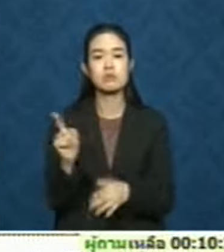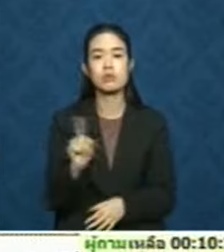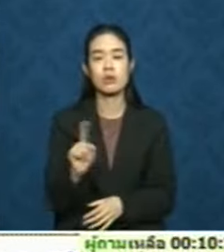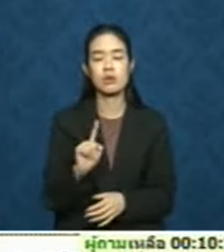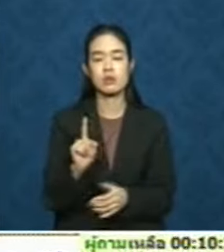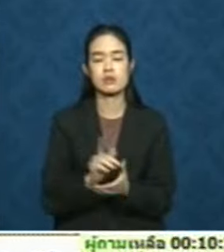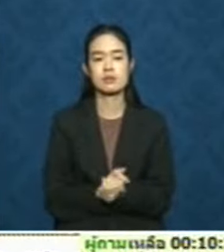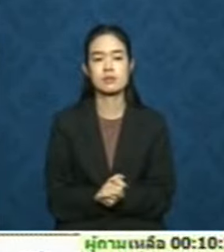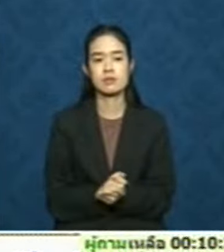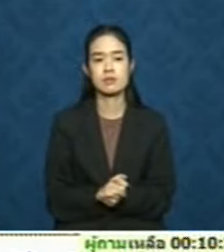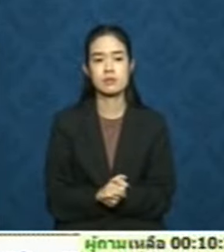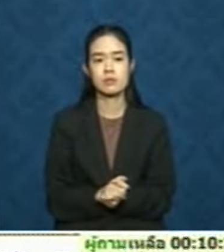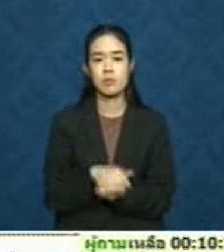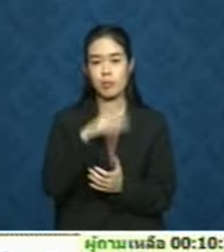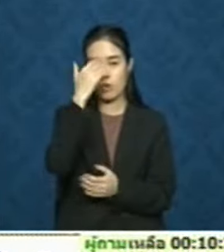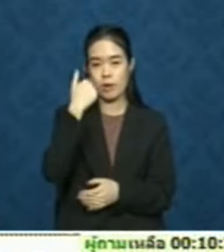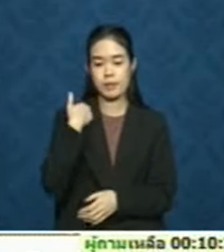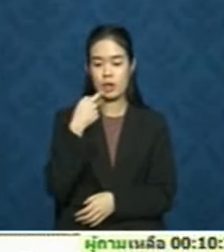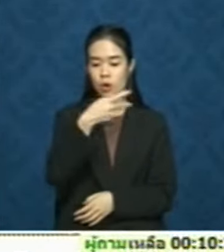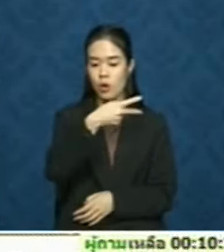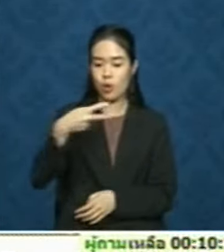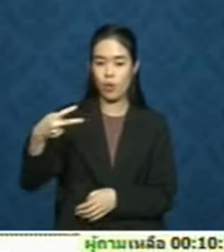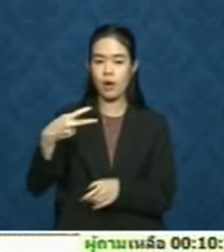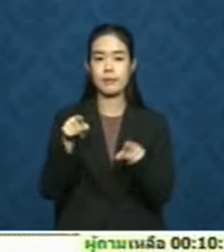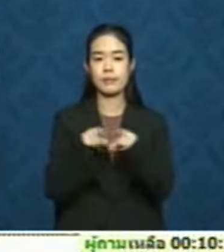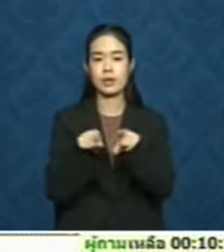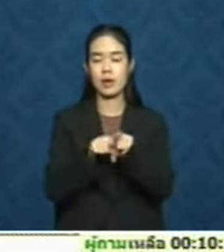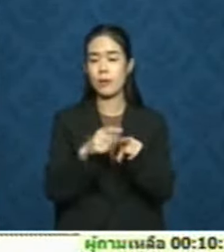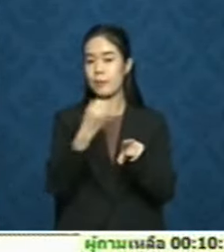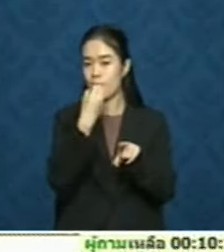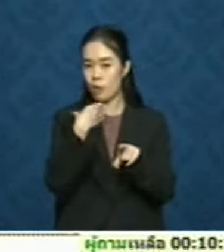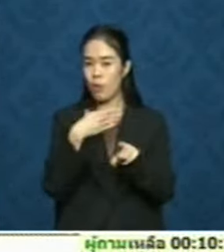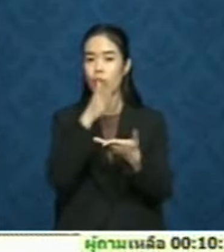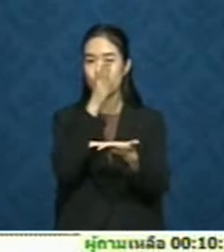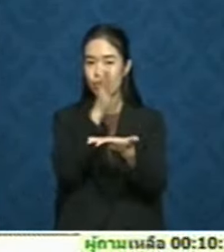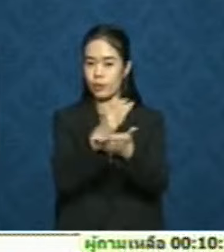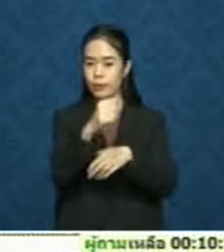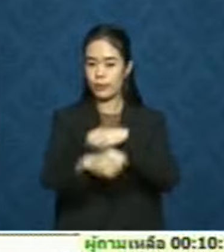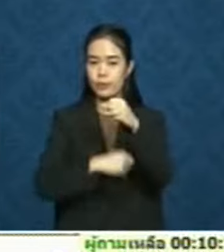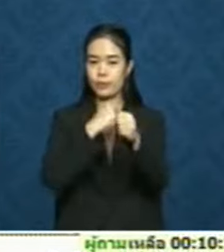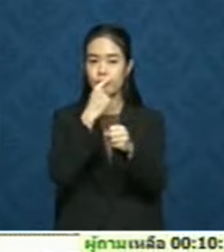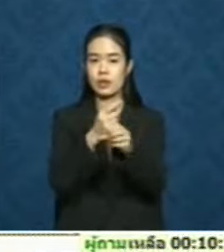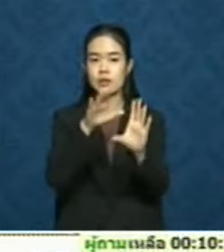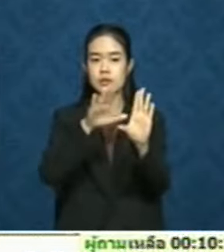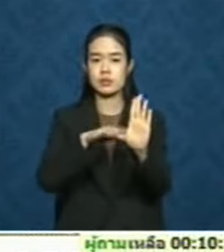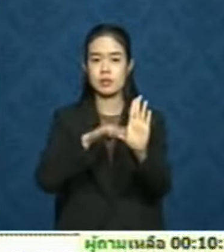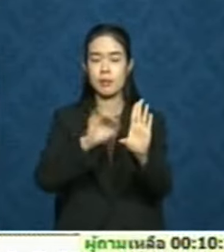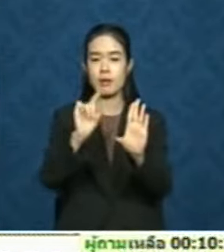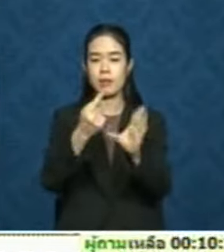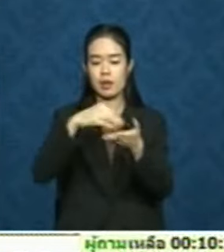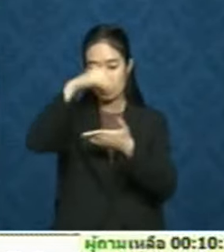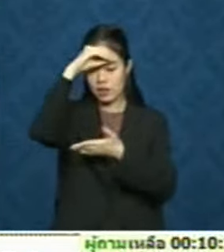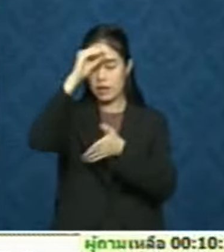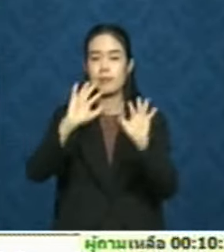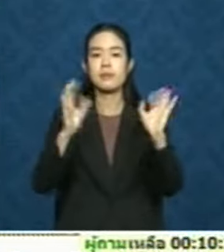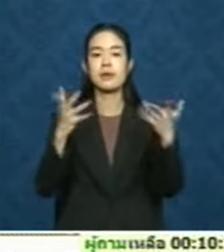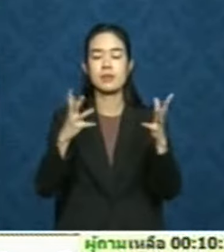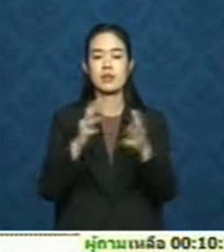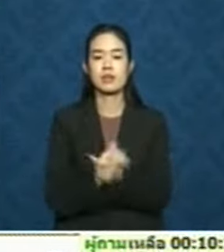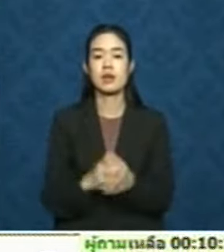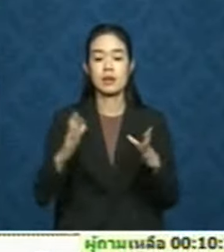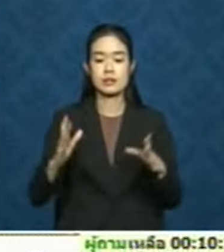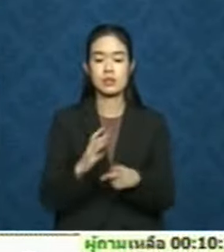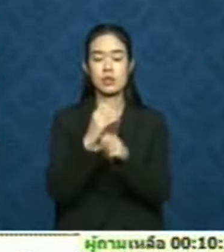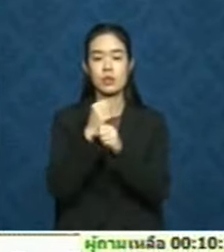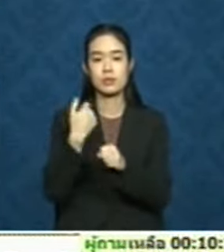จากสแตนดาร์ดข้อความก็เหมือนกันว่าสั่งให้งดรับนักศึกษาปีหนึ่งโดยสรุปแล้วท่านรัฐมนตรีได้